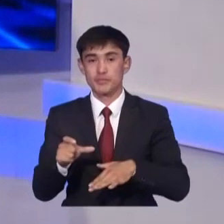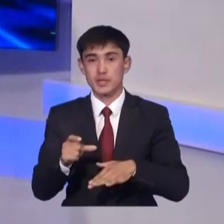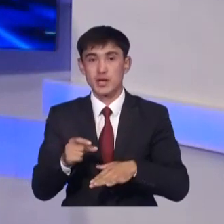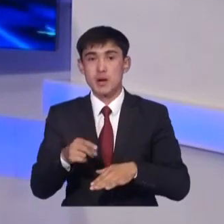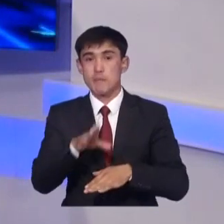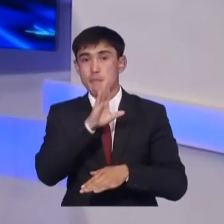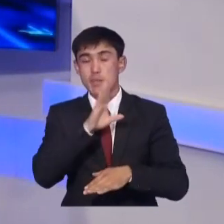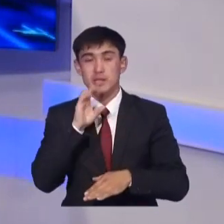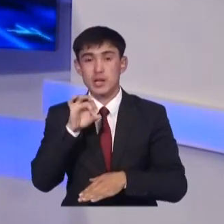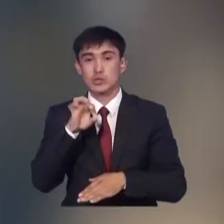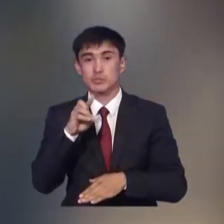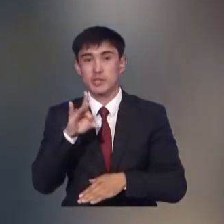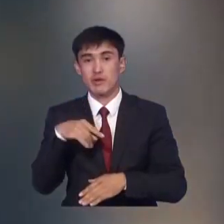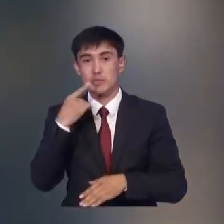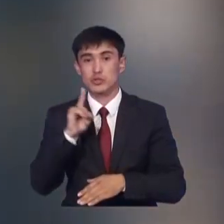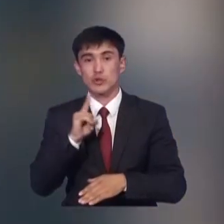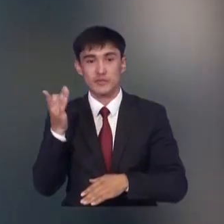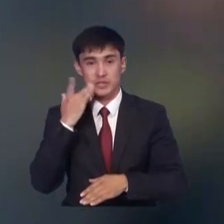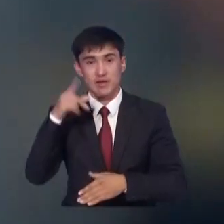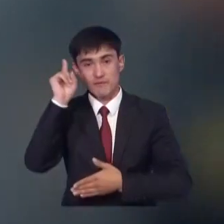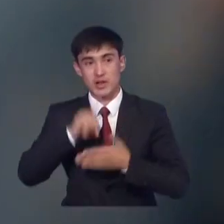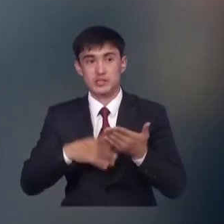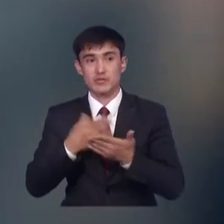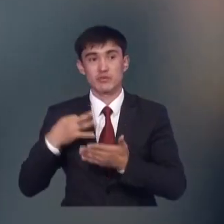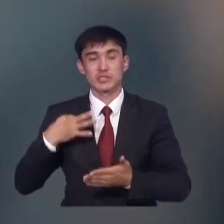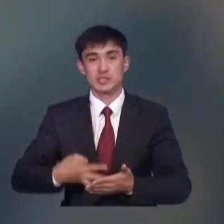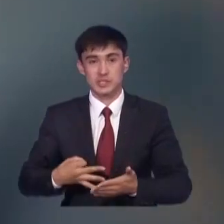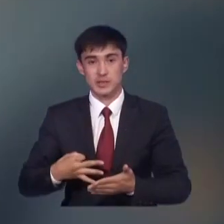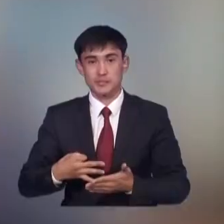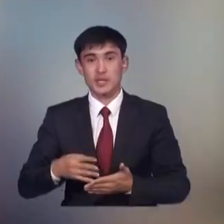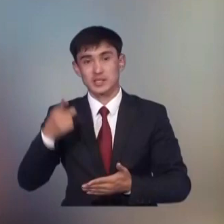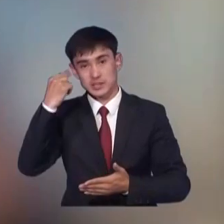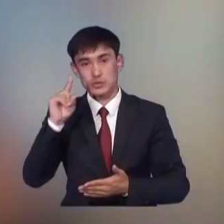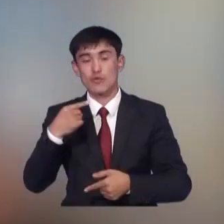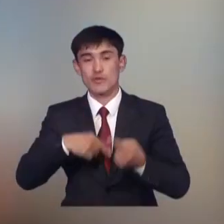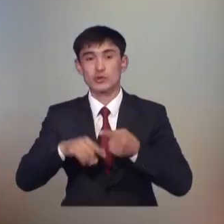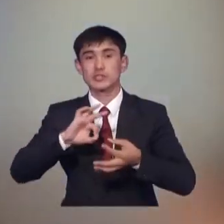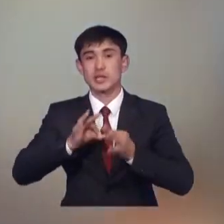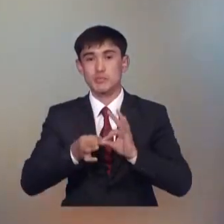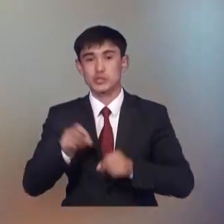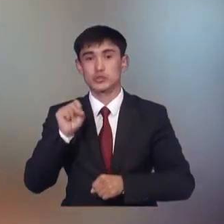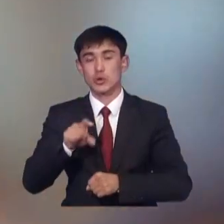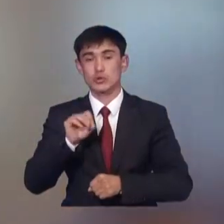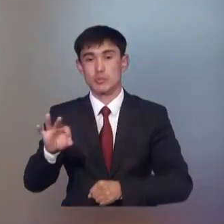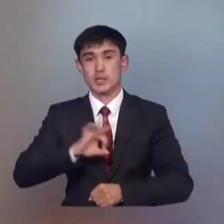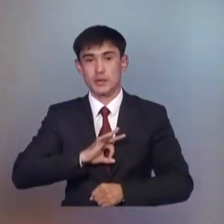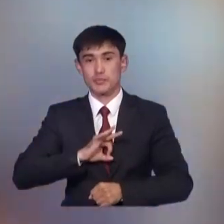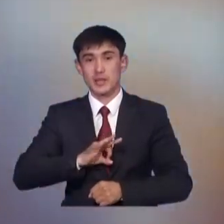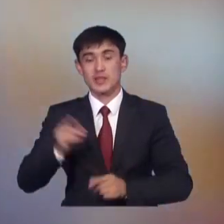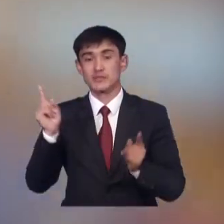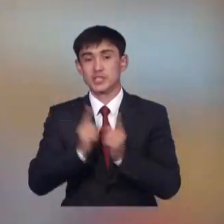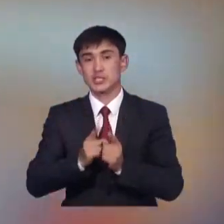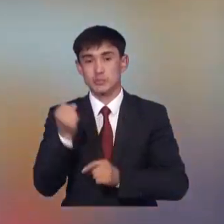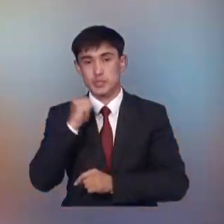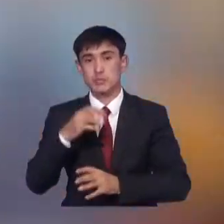свою очередь, мать Ельдоса Сметова отметила, что всегда верила в своего сына и знала, что он вернется с Олимпиады с золотой медалью. На